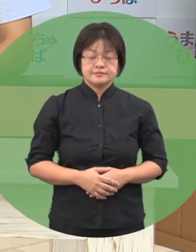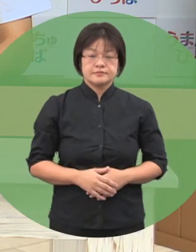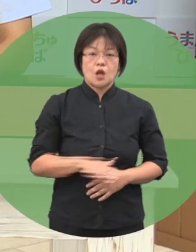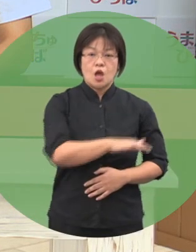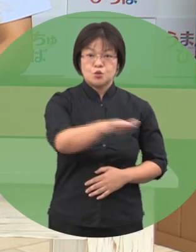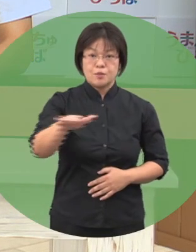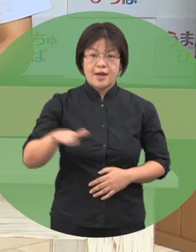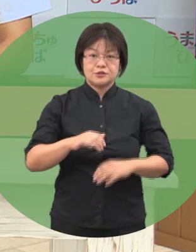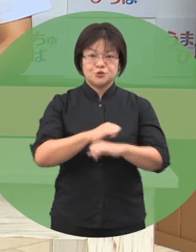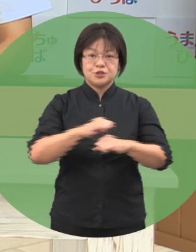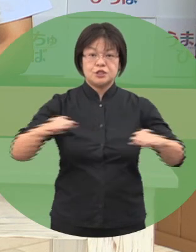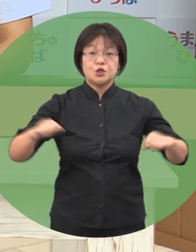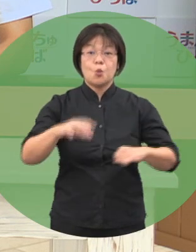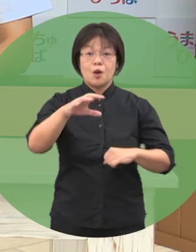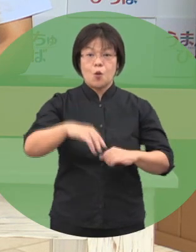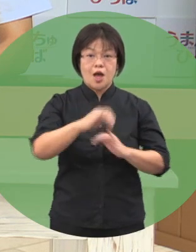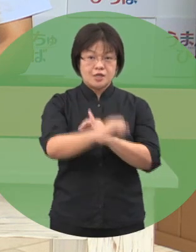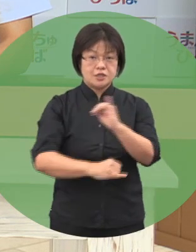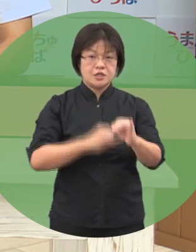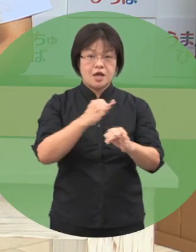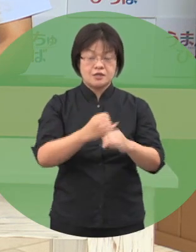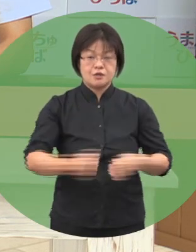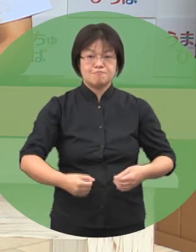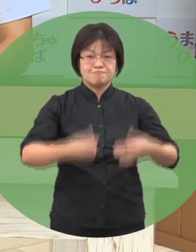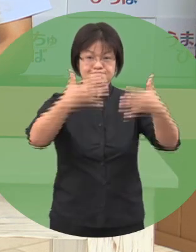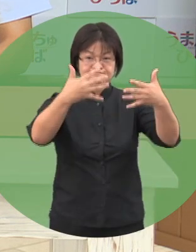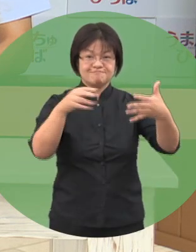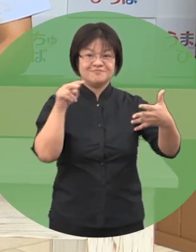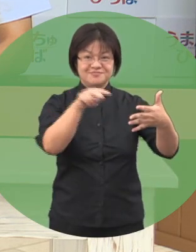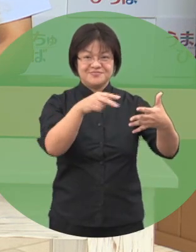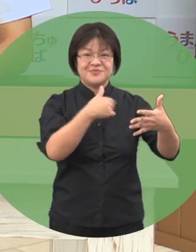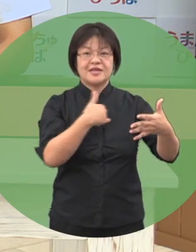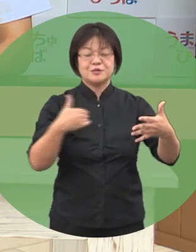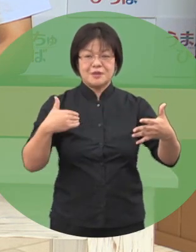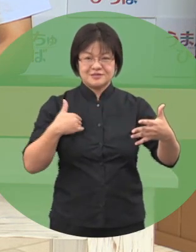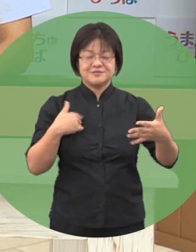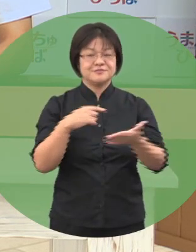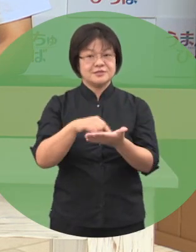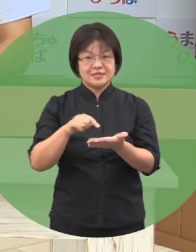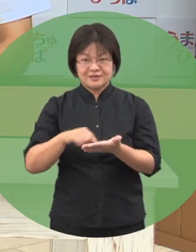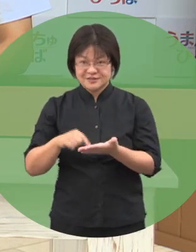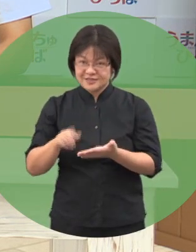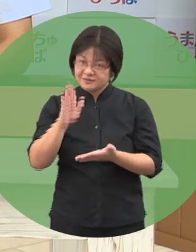ウマンチュ広場はインターネットでもご覧いただけます。ぜひチェックしてくださいね。